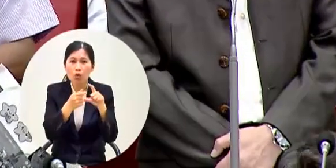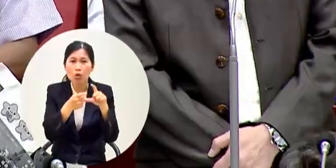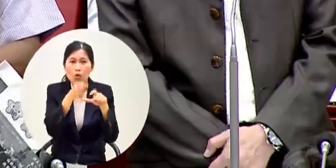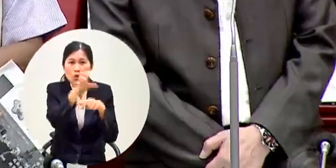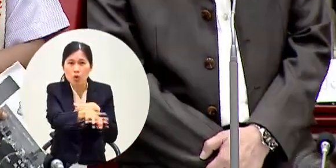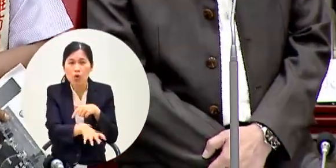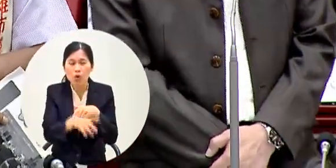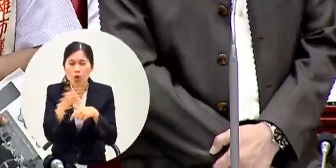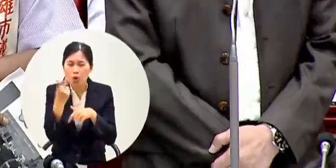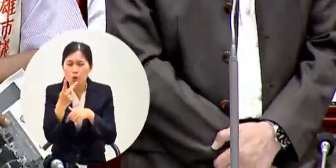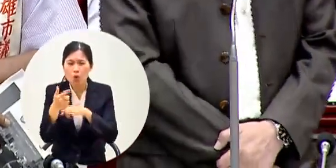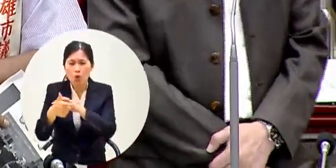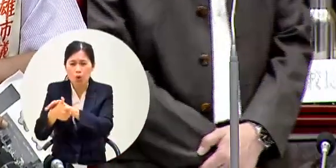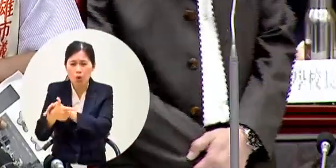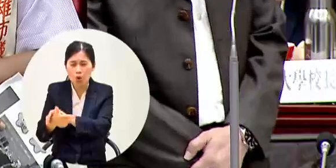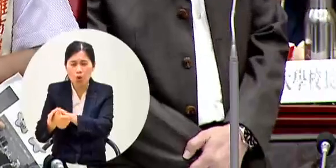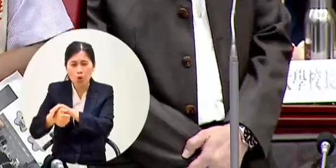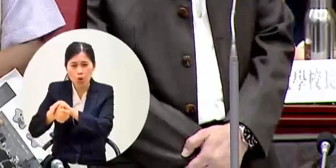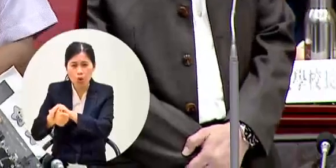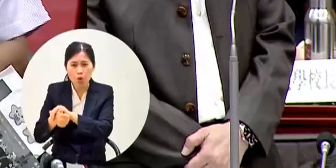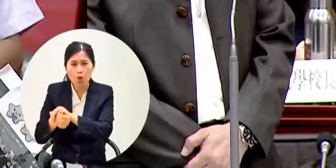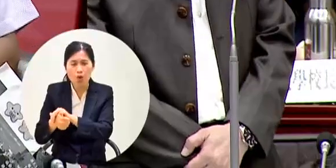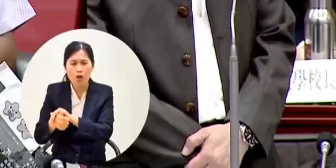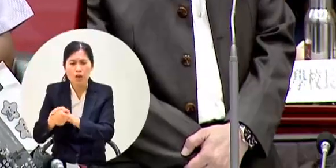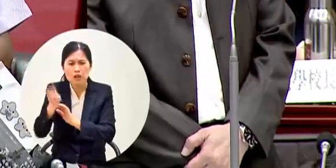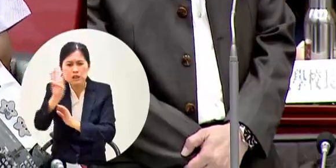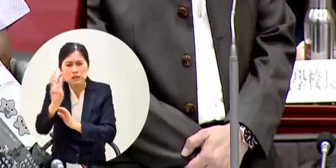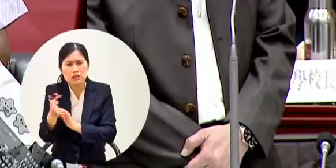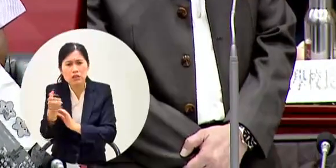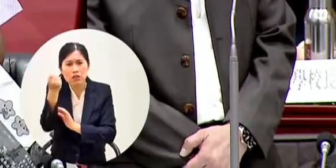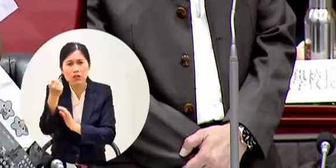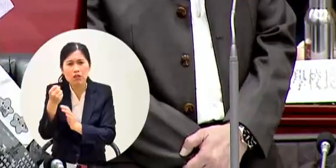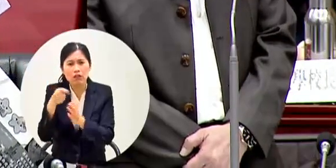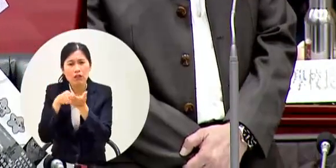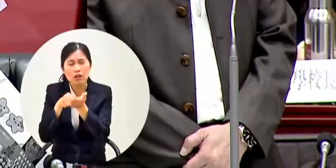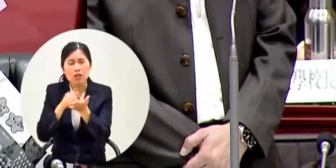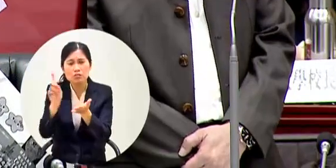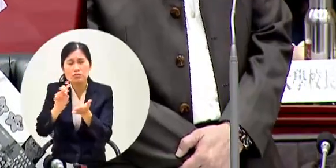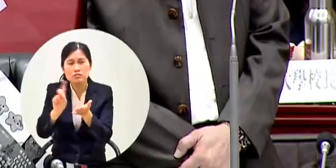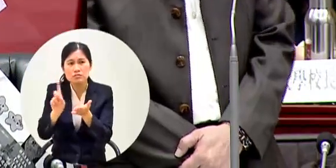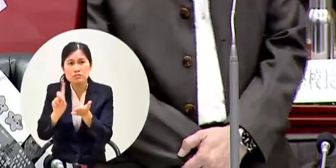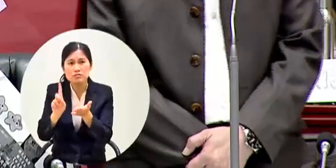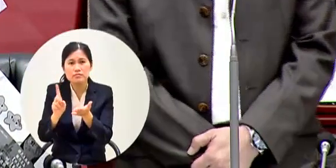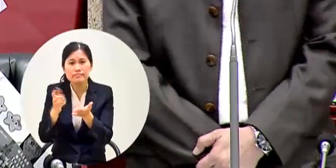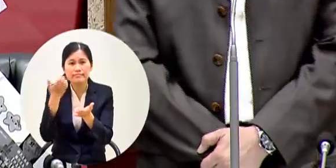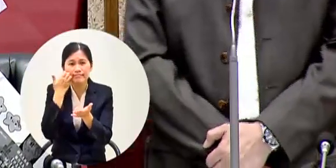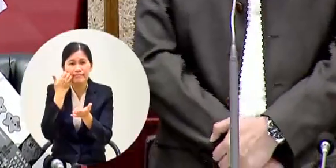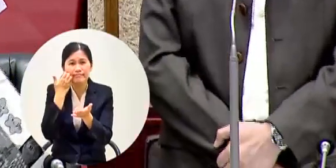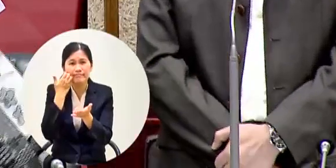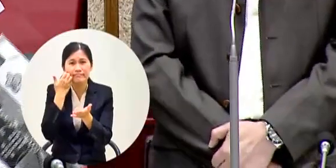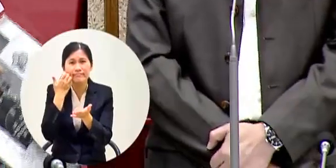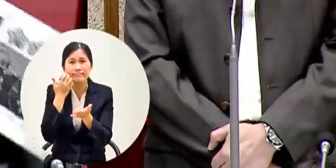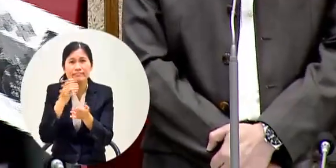水，是哪一个部门要申请？是桃园区公所还是六个区